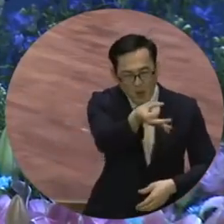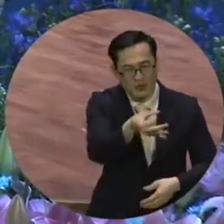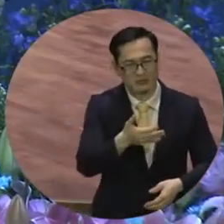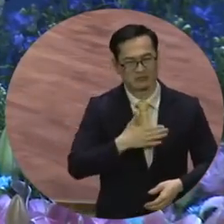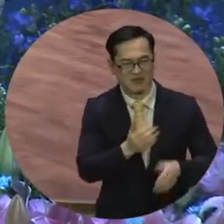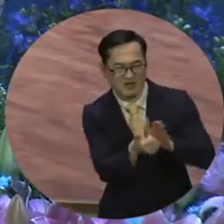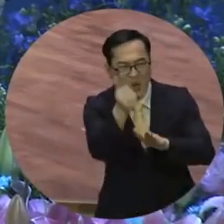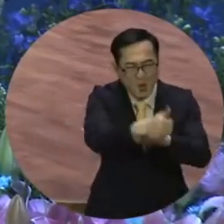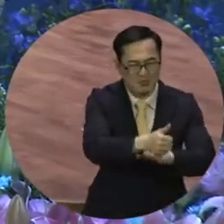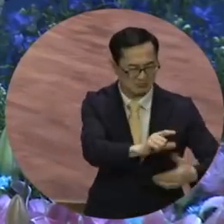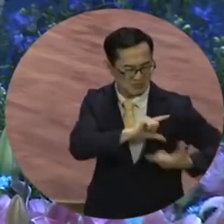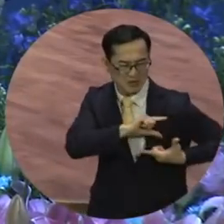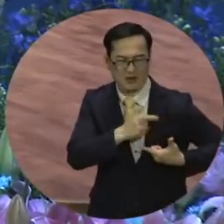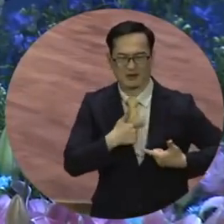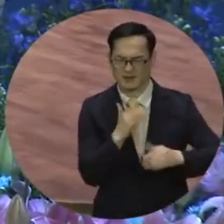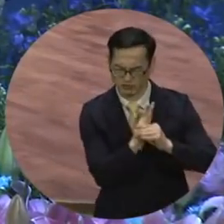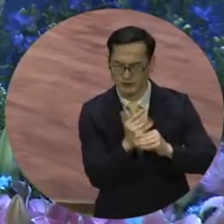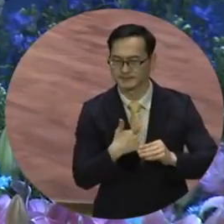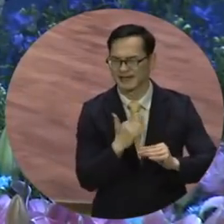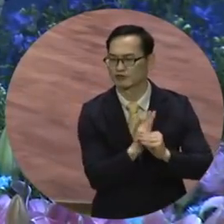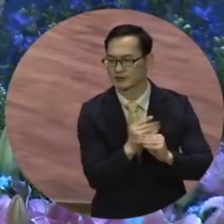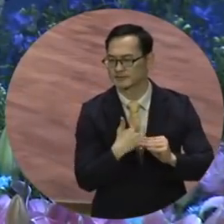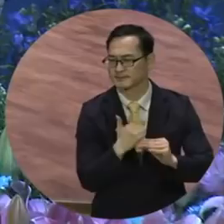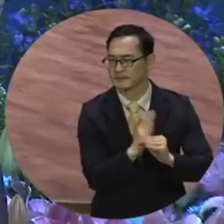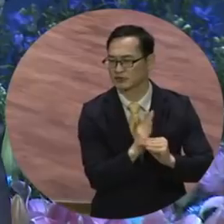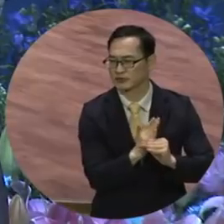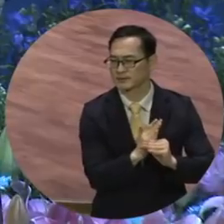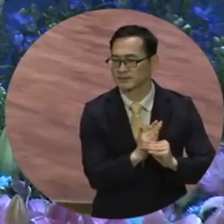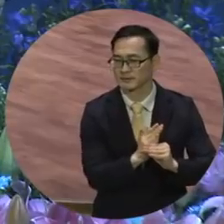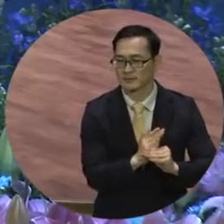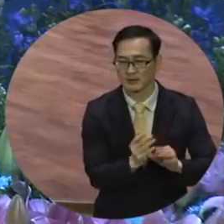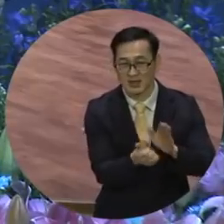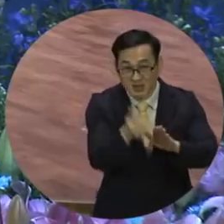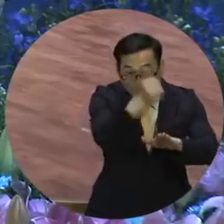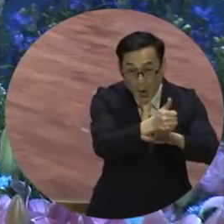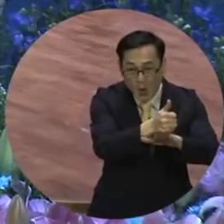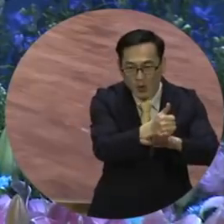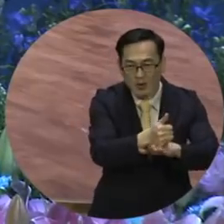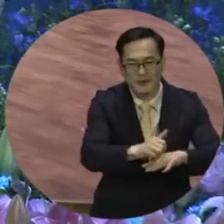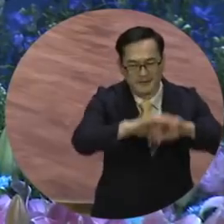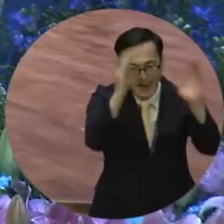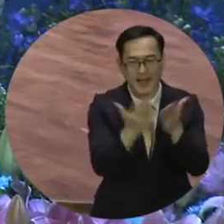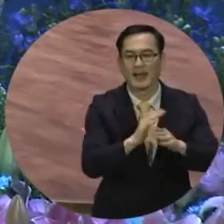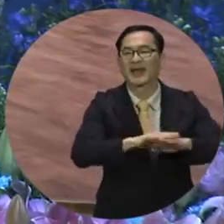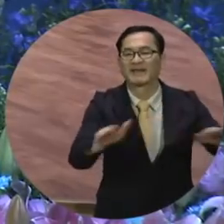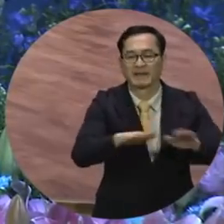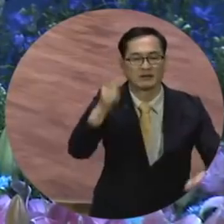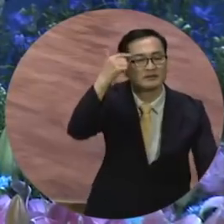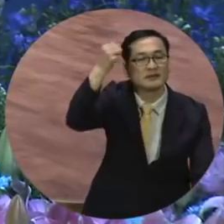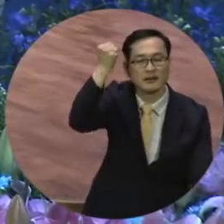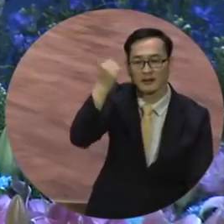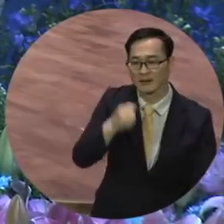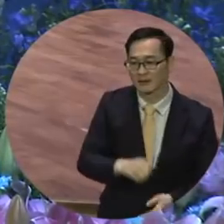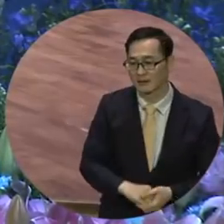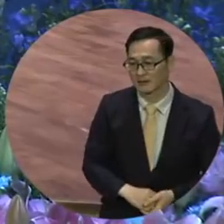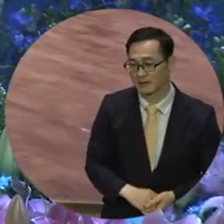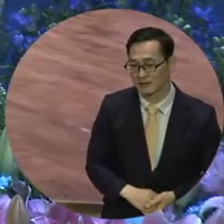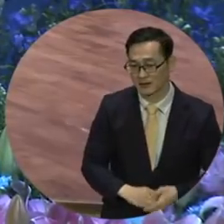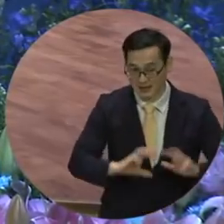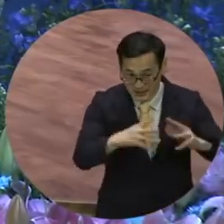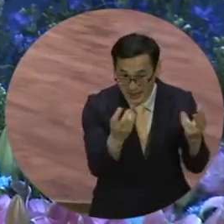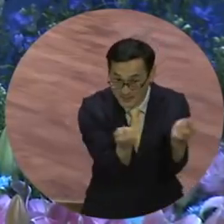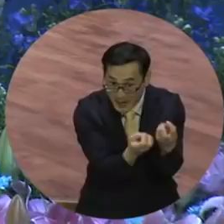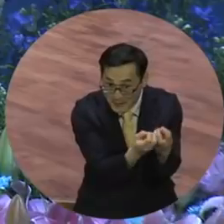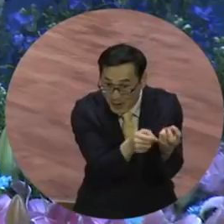나는 성공할 거야. 수단 방법 가리지 않고 성공하면 되는 줄 알아. 그 세상 방법은 이렇게